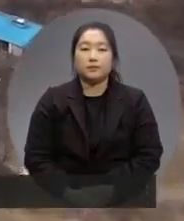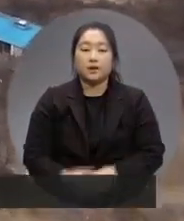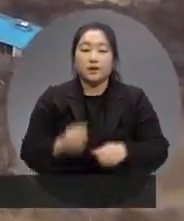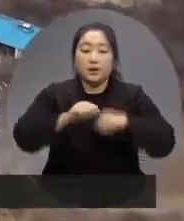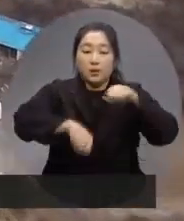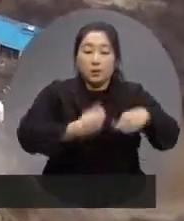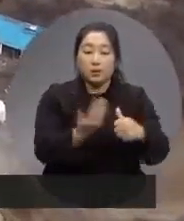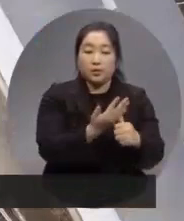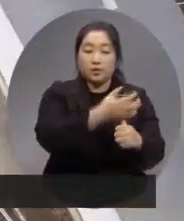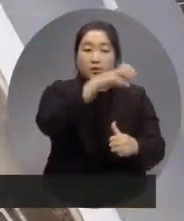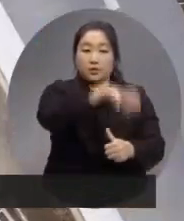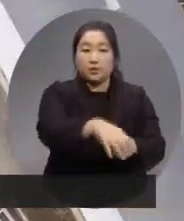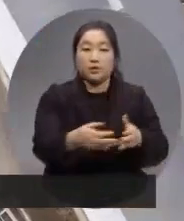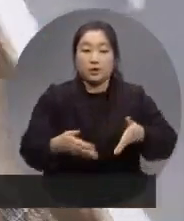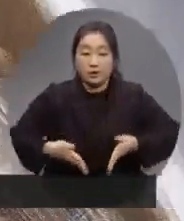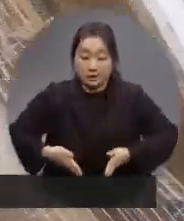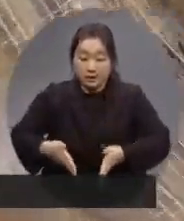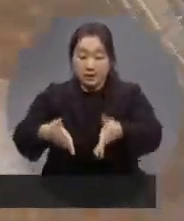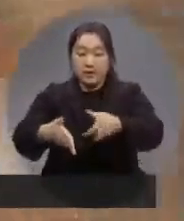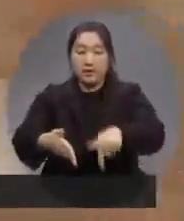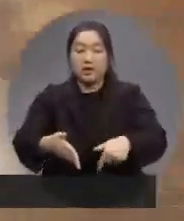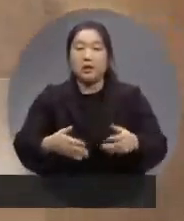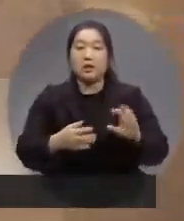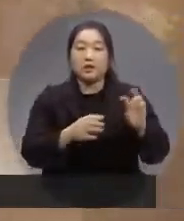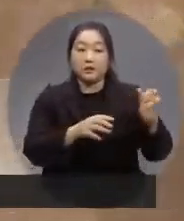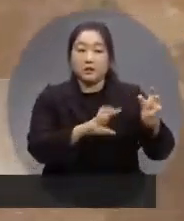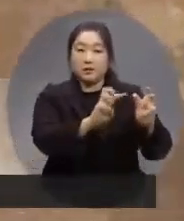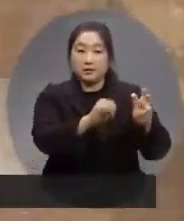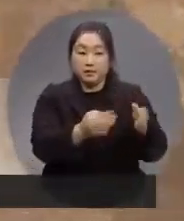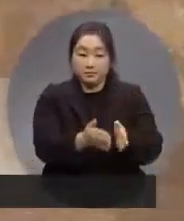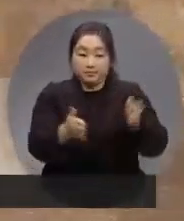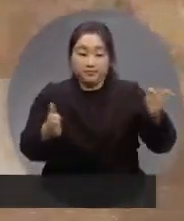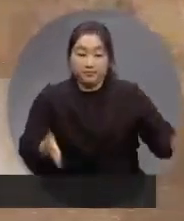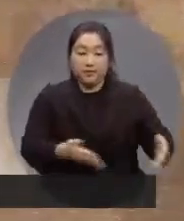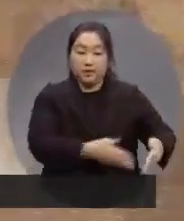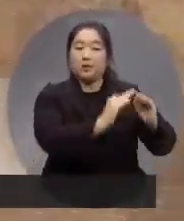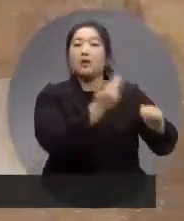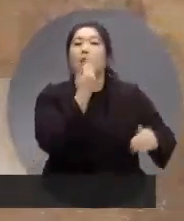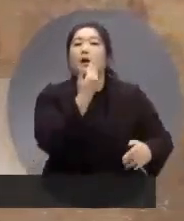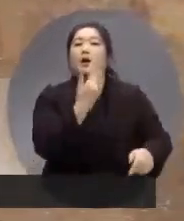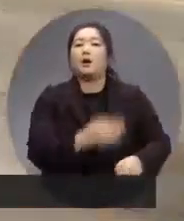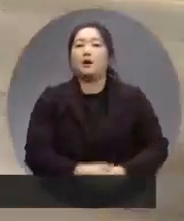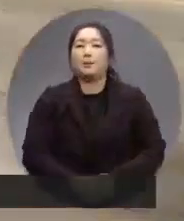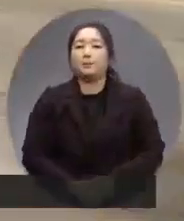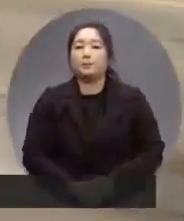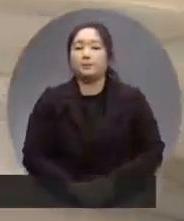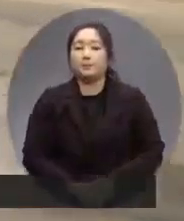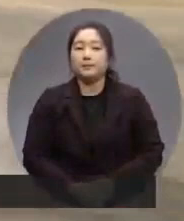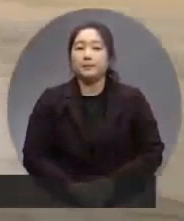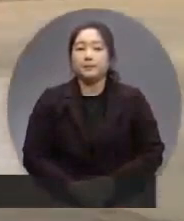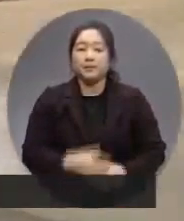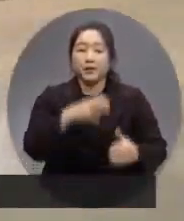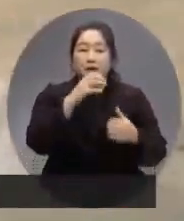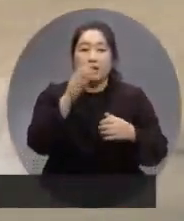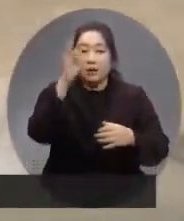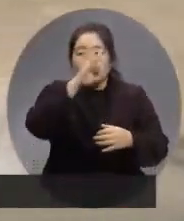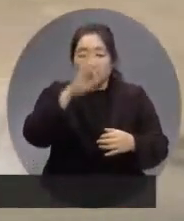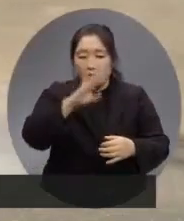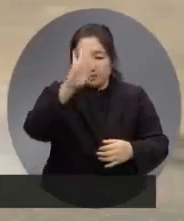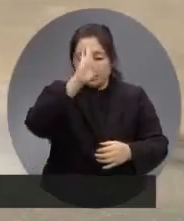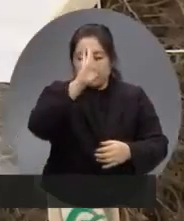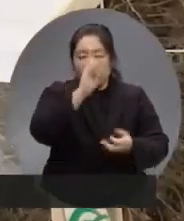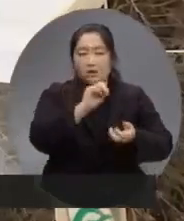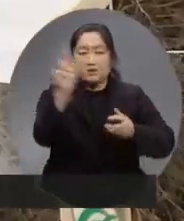가축을 키우는 축사는 지방도 이상의 도로와 30m 이상 떨어진 곳에 지어야 합니다. 구제역이 전국을 휩쓴